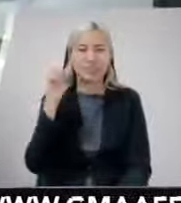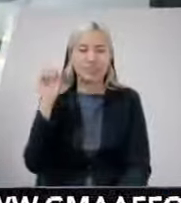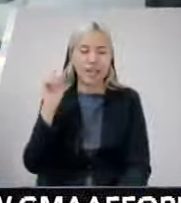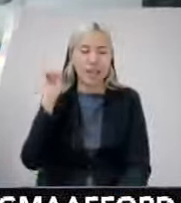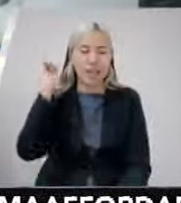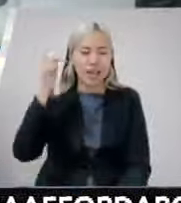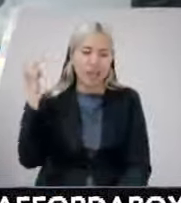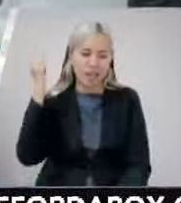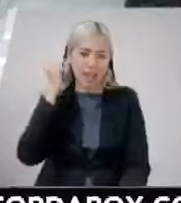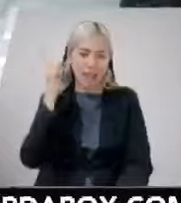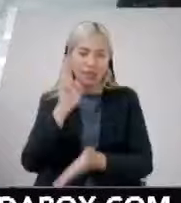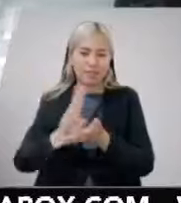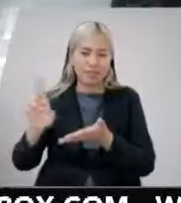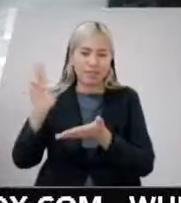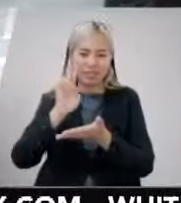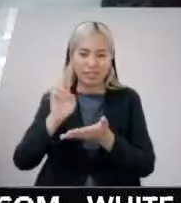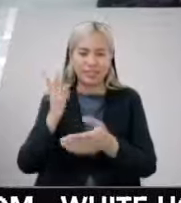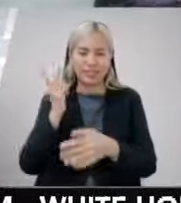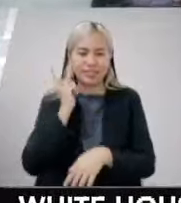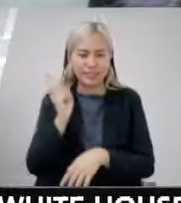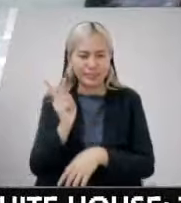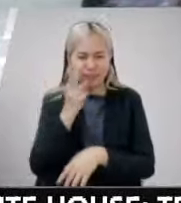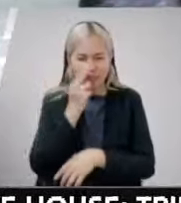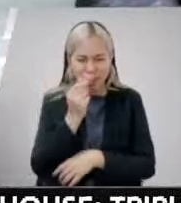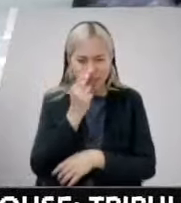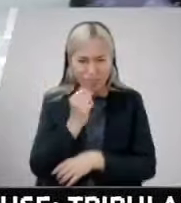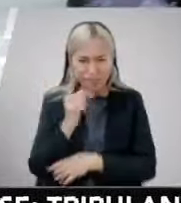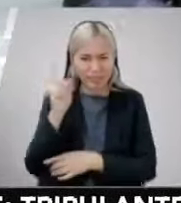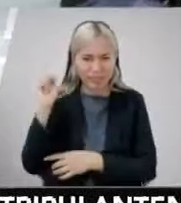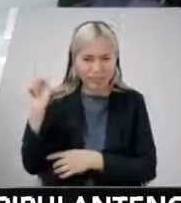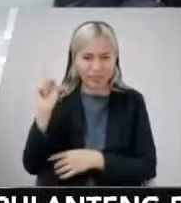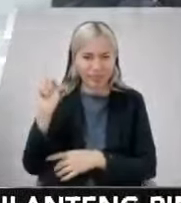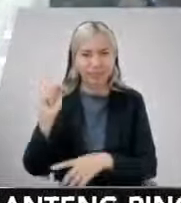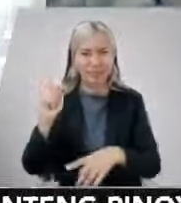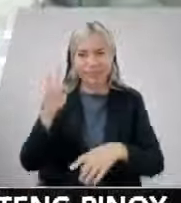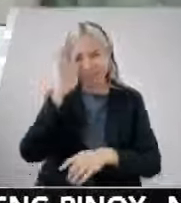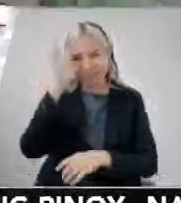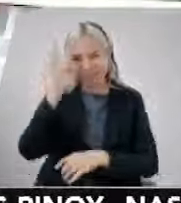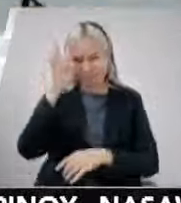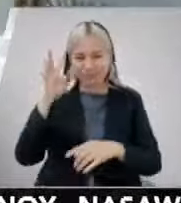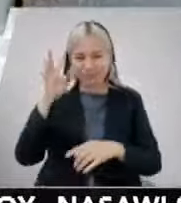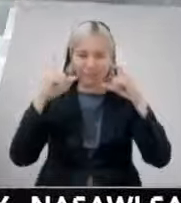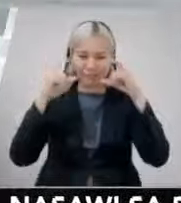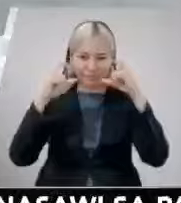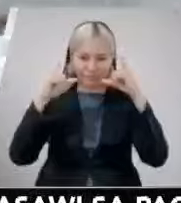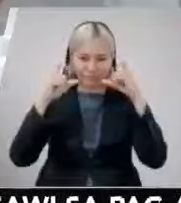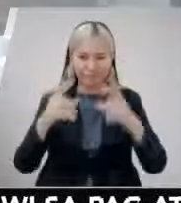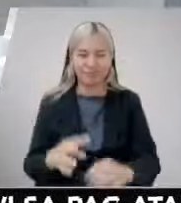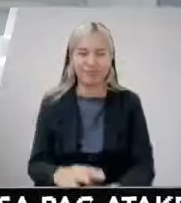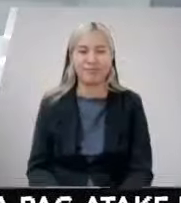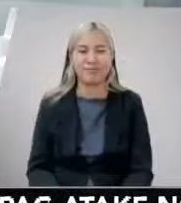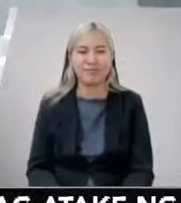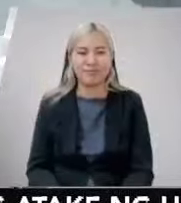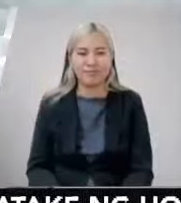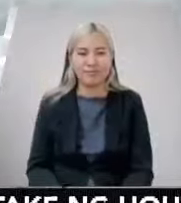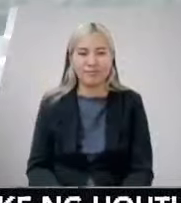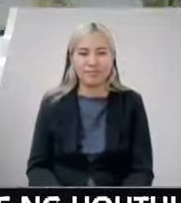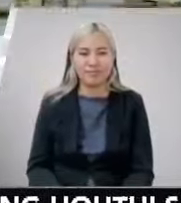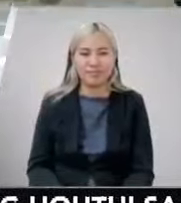hindi maaaliw sa grad pics paandar ni Mike Ras Navarrete? Buhay na buhay ang good vibe sa pakulong idinaan